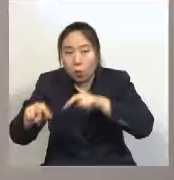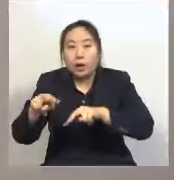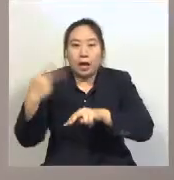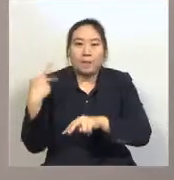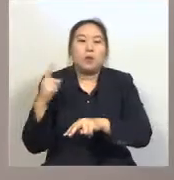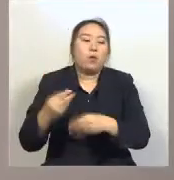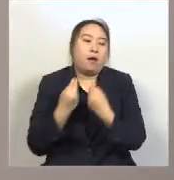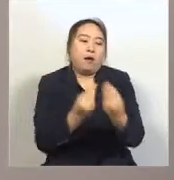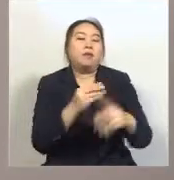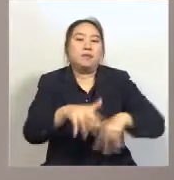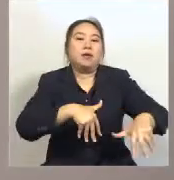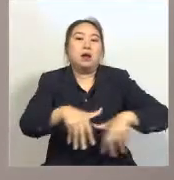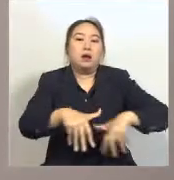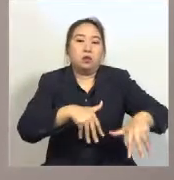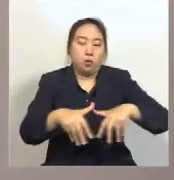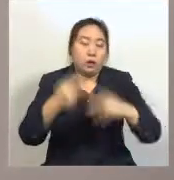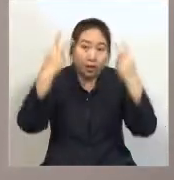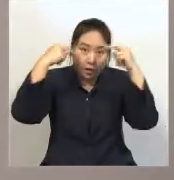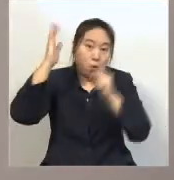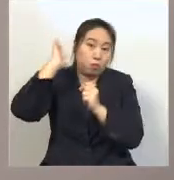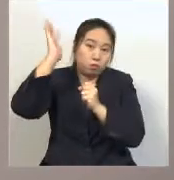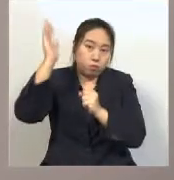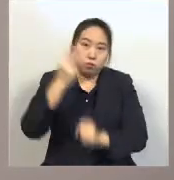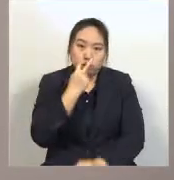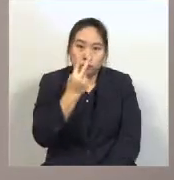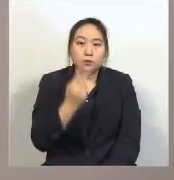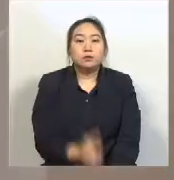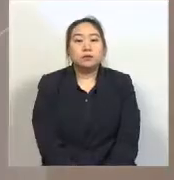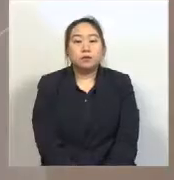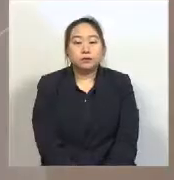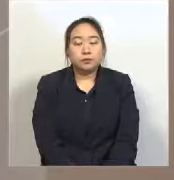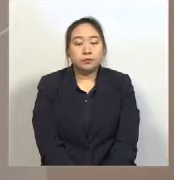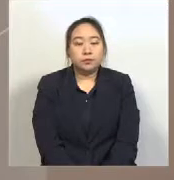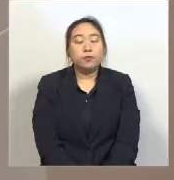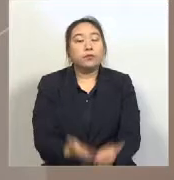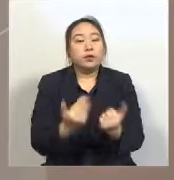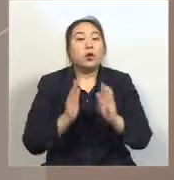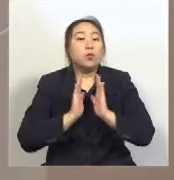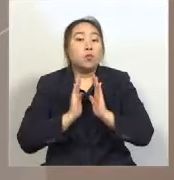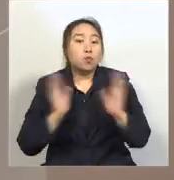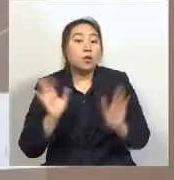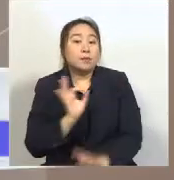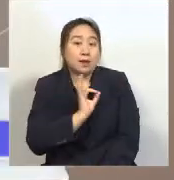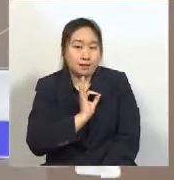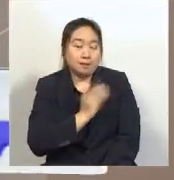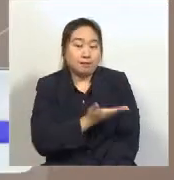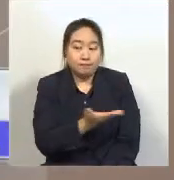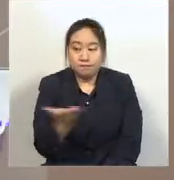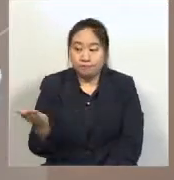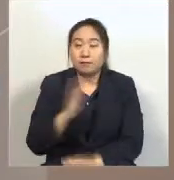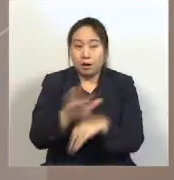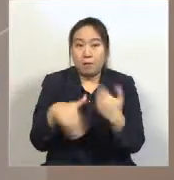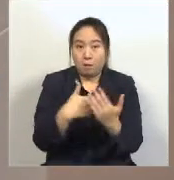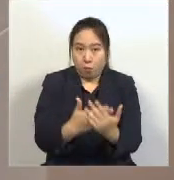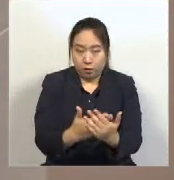ให้เกิดประโยชน์ต่อประชาชนค่ะฟังเสียงท่านนายกค่ะ แล้วก็ขอบคุณบรรดาสมาชิกต่างๆทั้งหมดก่อนแล้วกันในวาระนี้นะครับ